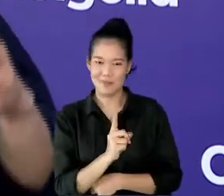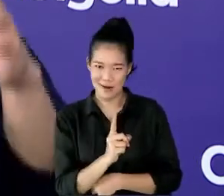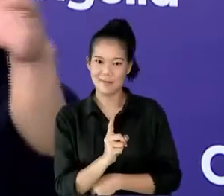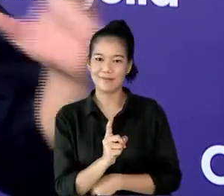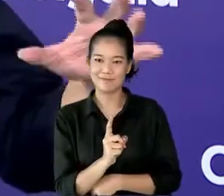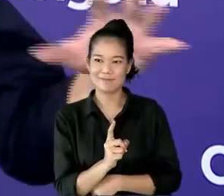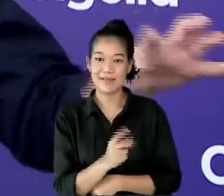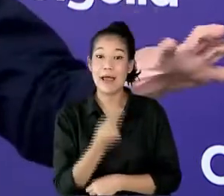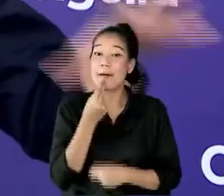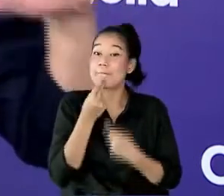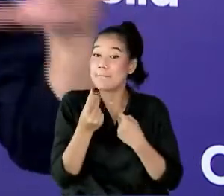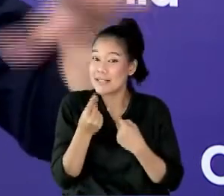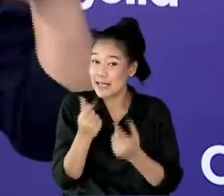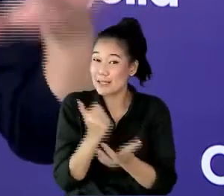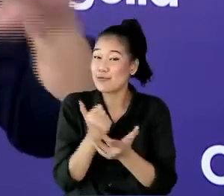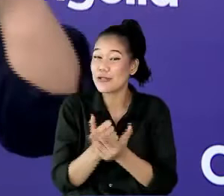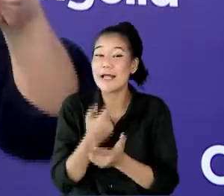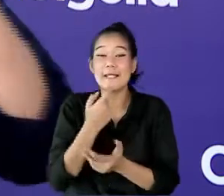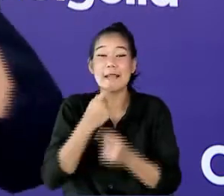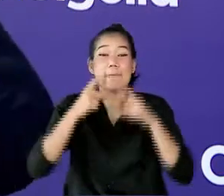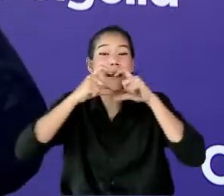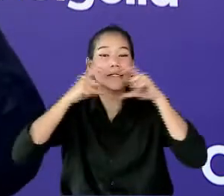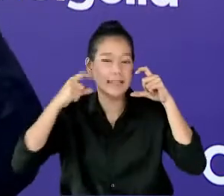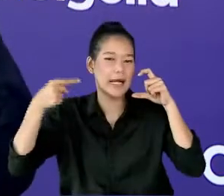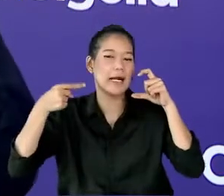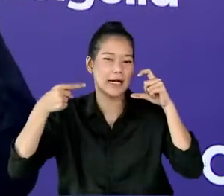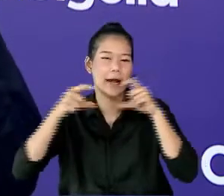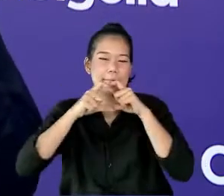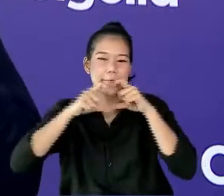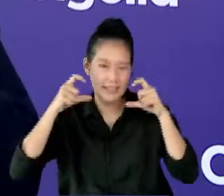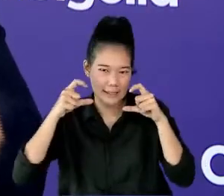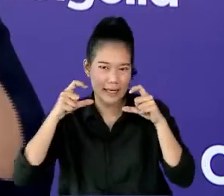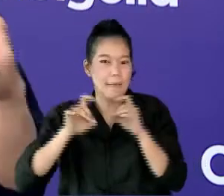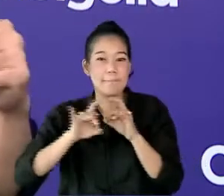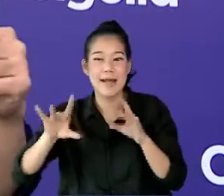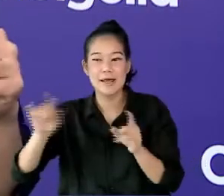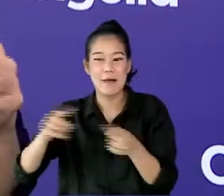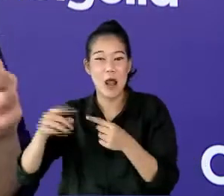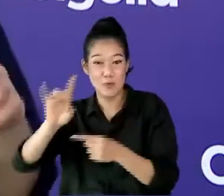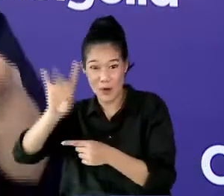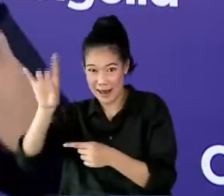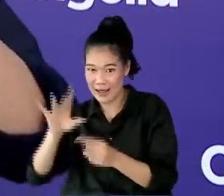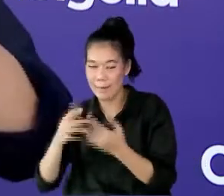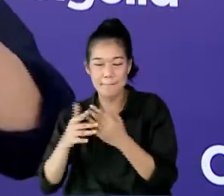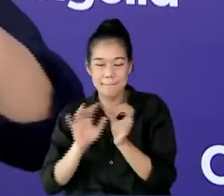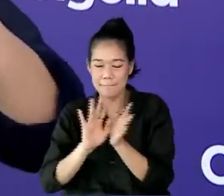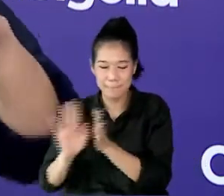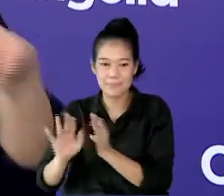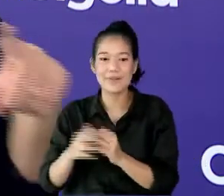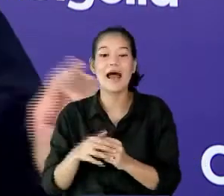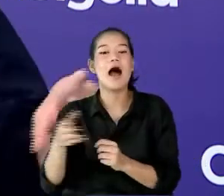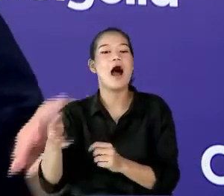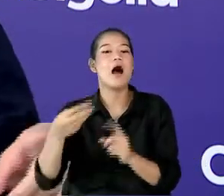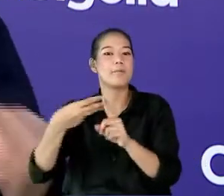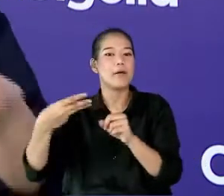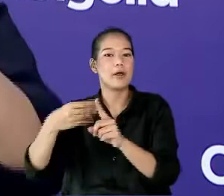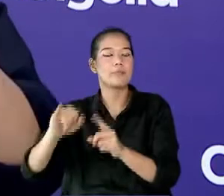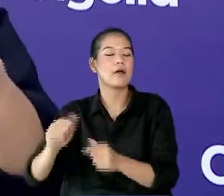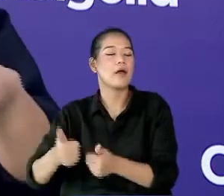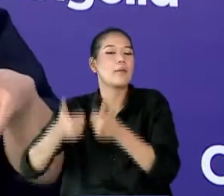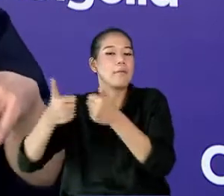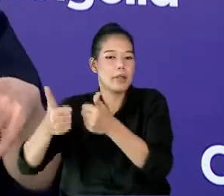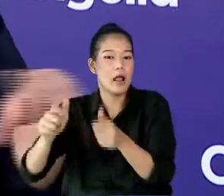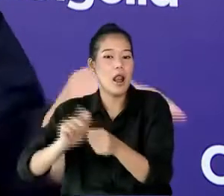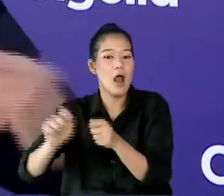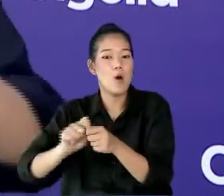karenanya pesannya itu kan cuma masker, masker, masker di dalam lagu ini, berbeda dengan dua lagu sebelumnya. Yeah. Dan Mas Baby ini hebatnya